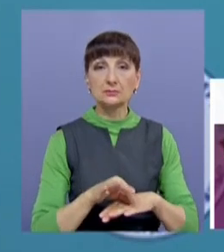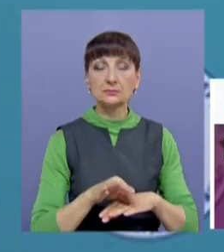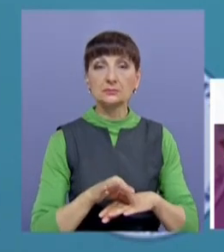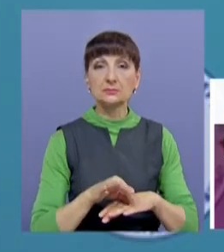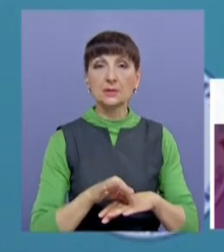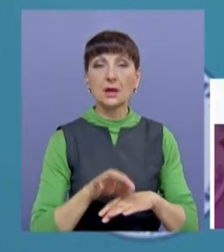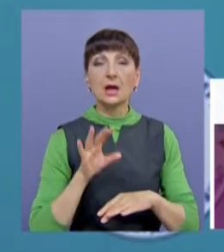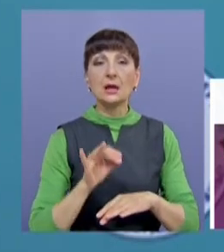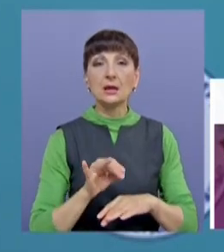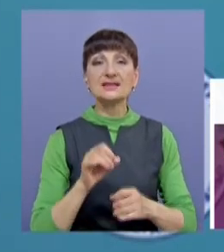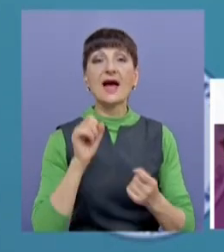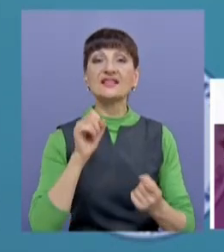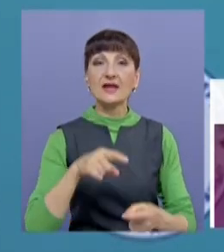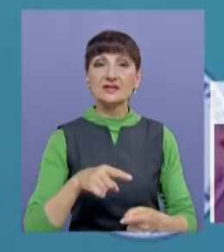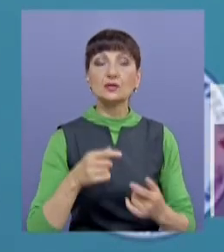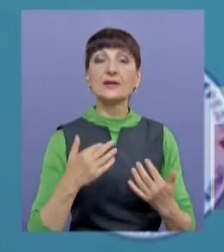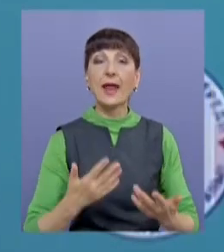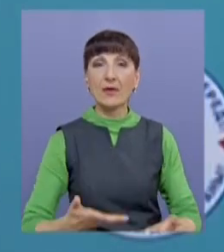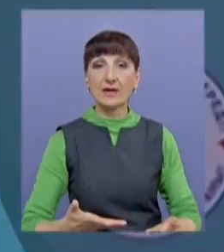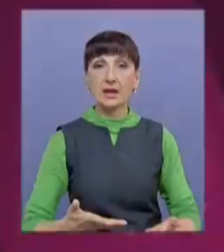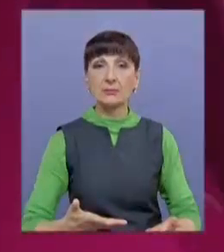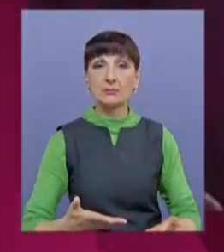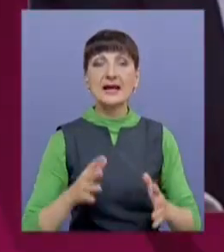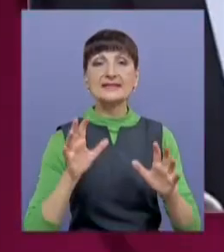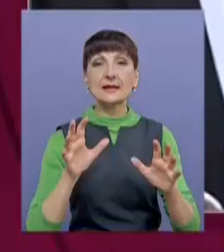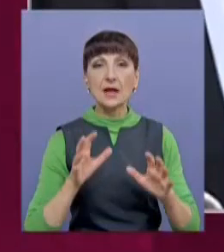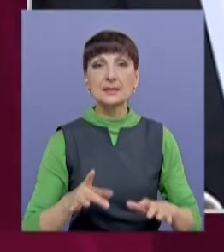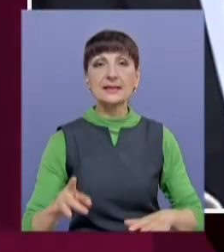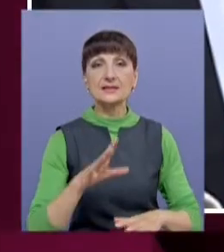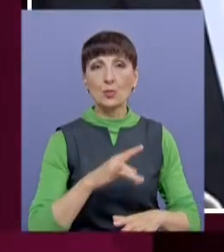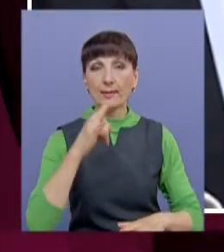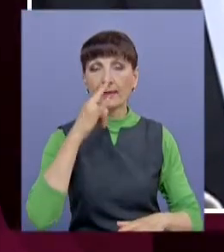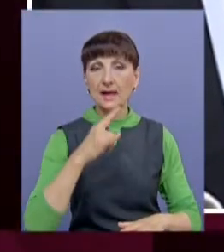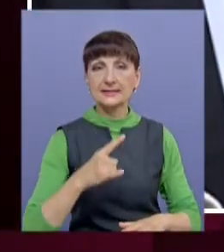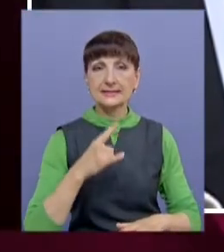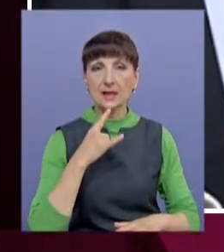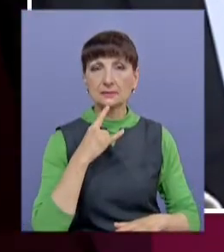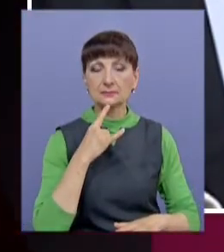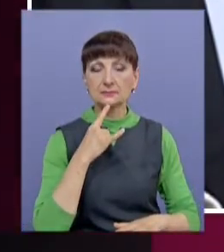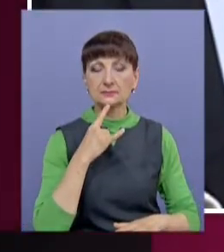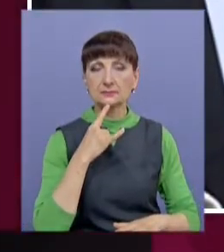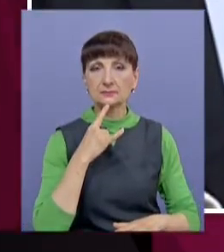и соответствуют требованиям законодательства Республики Казахстан,